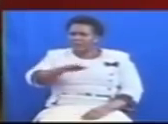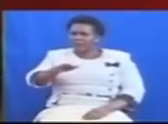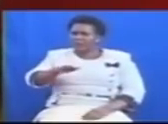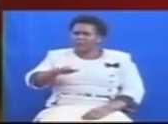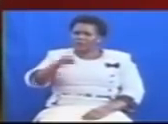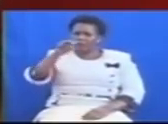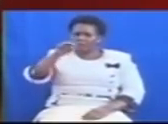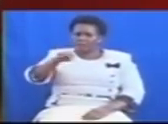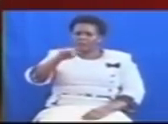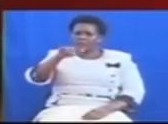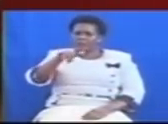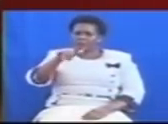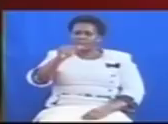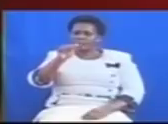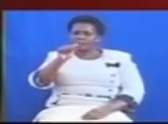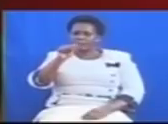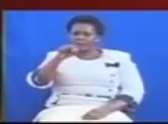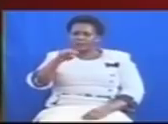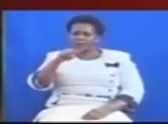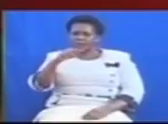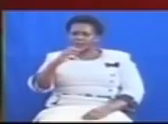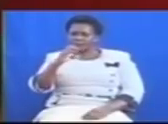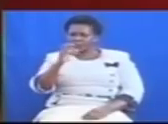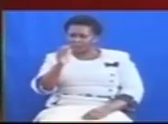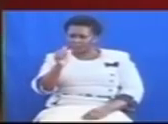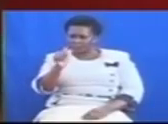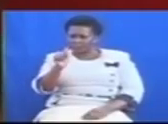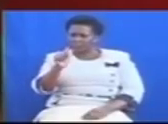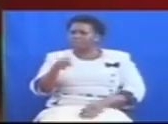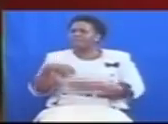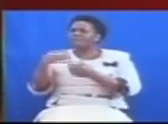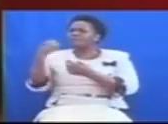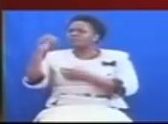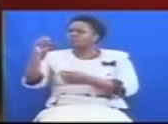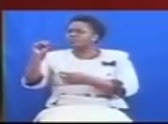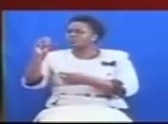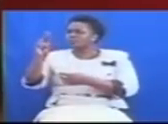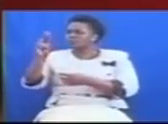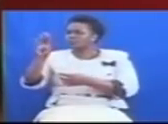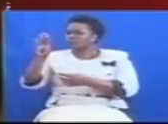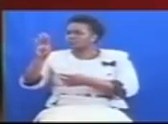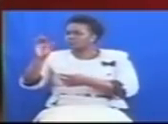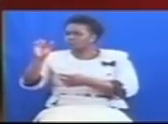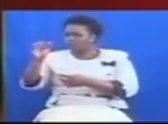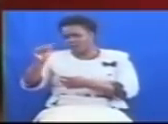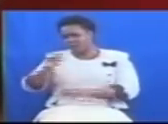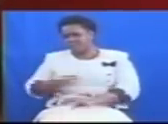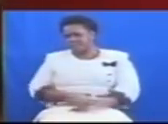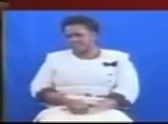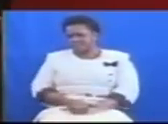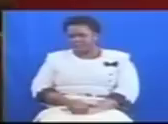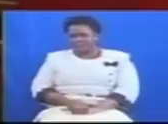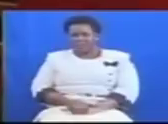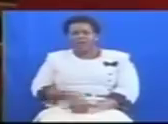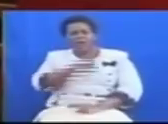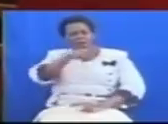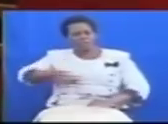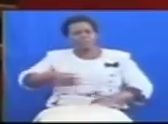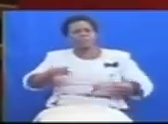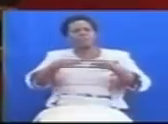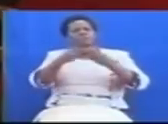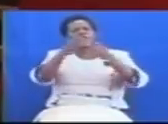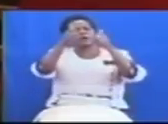tarafa zinazounganika, watu wanapita sehemu hiyo. Na Mheshimiwa Rais alitoa ahadi na muda wa ahadi za Rais kweli zitatekelezwa zote.